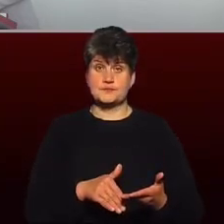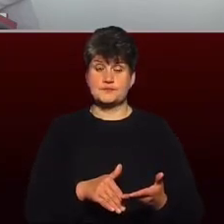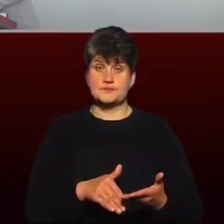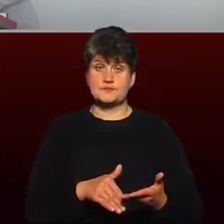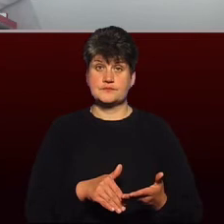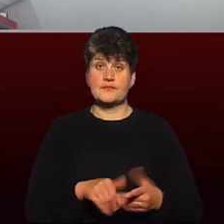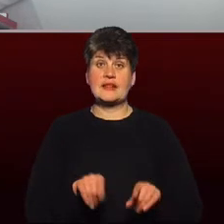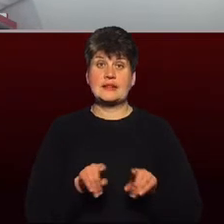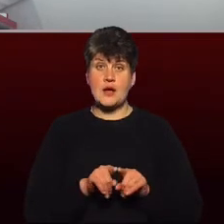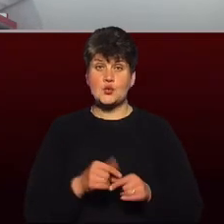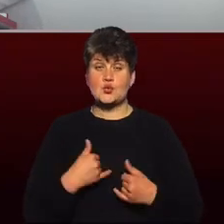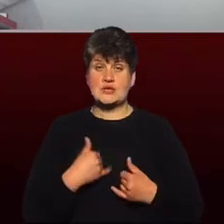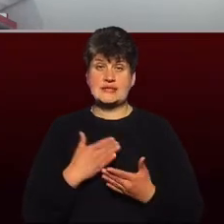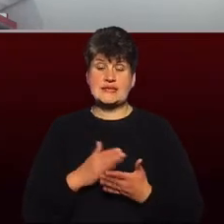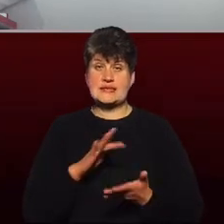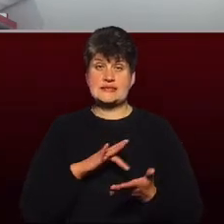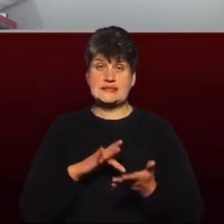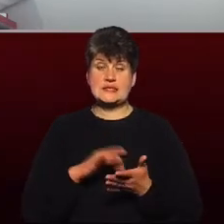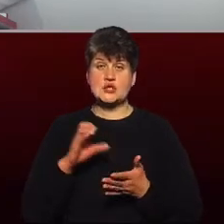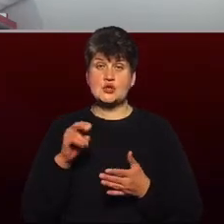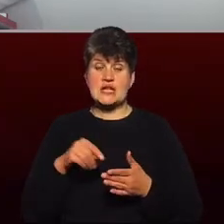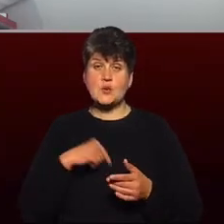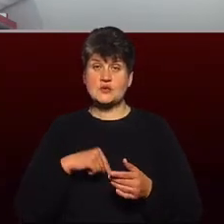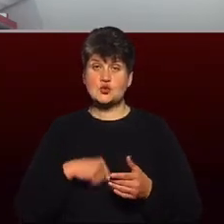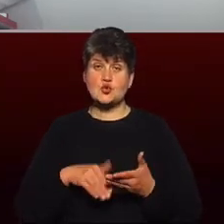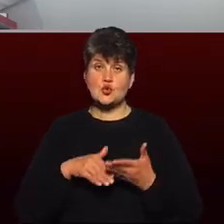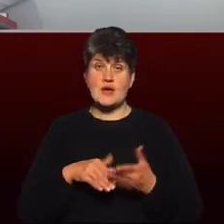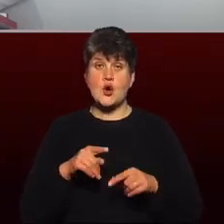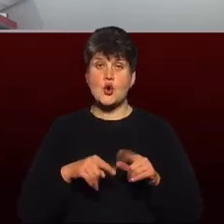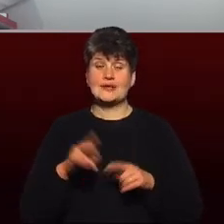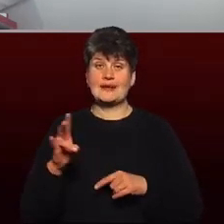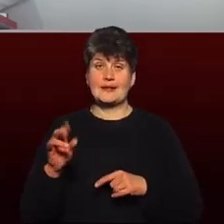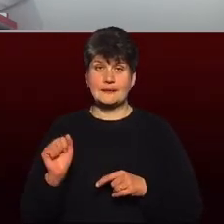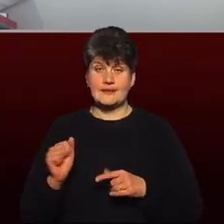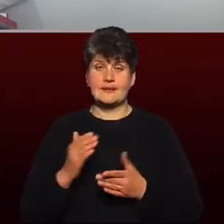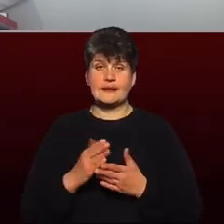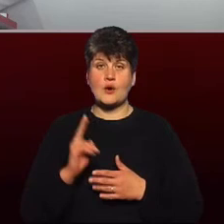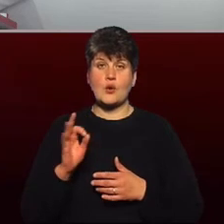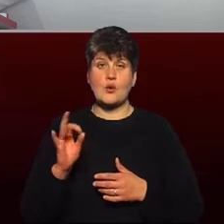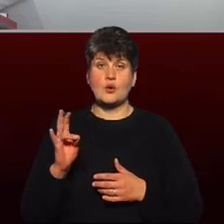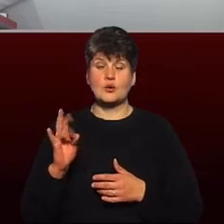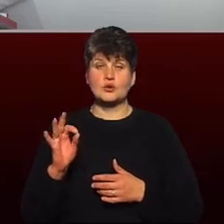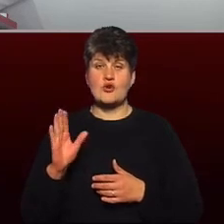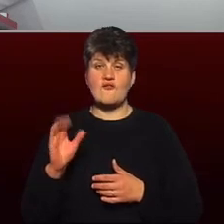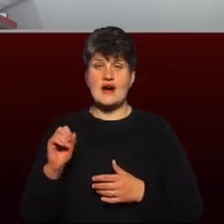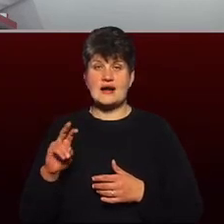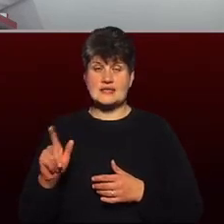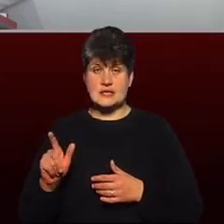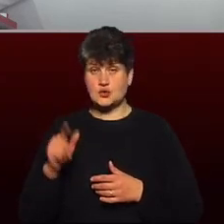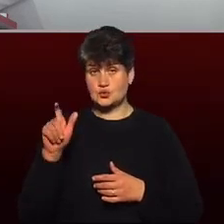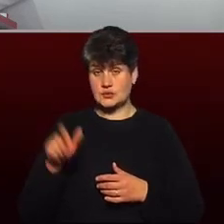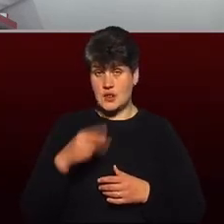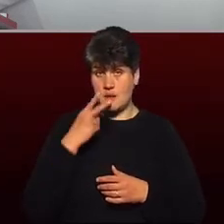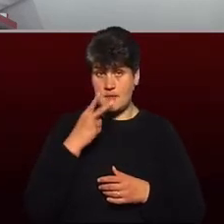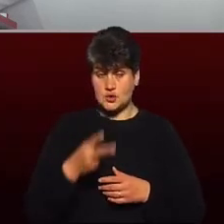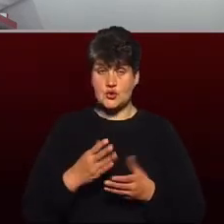Також в нас є центр соціально-психологічної допомоги «Родина», який знаходиться на Коновальця. Тобто, якщо особа бачить, що в неї є проблеми